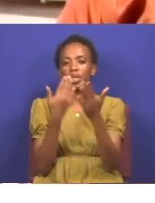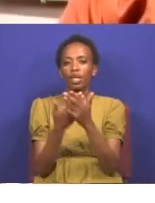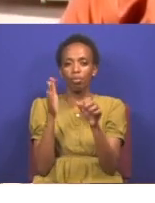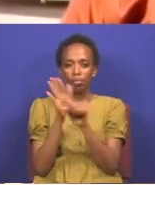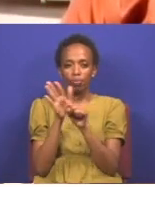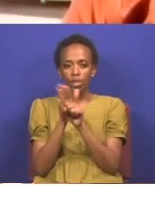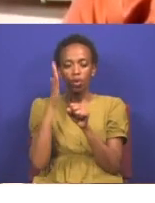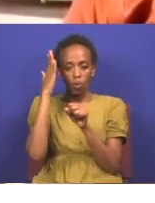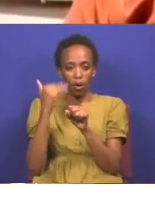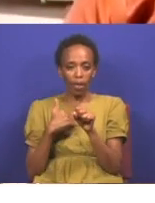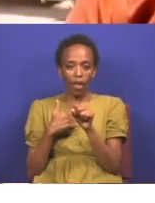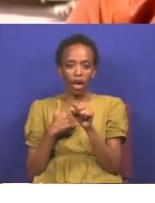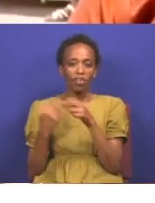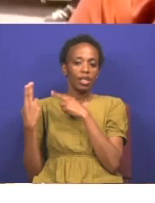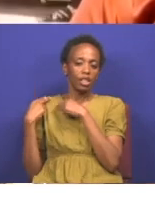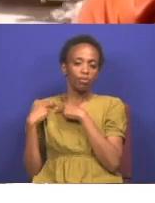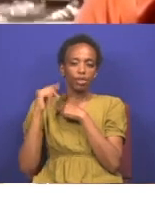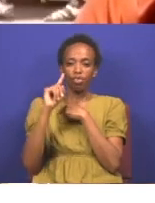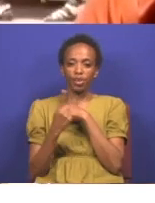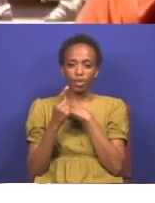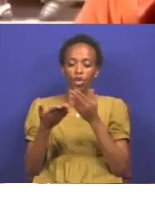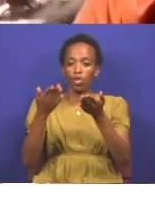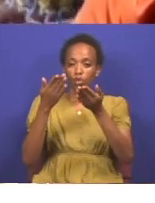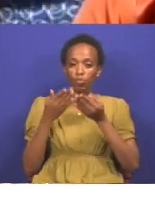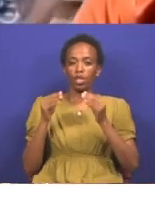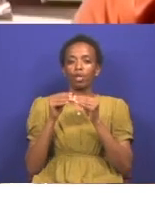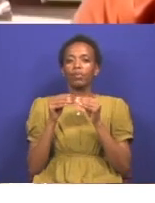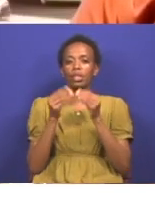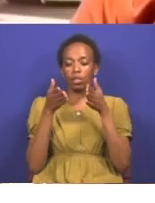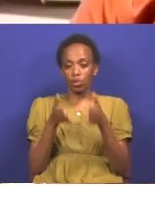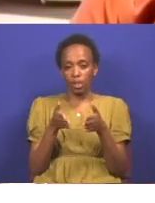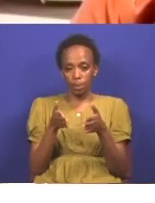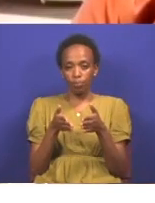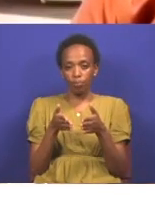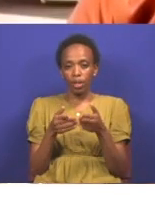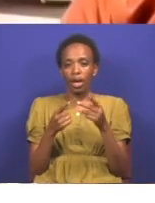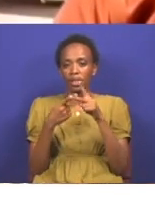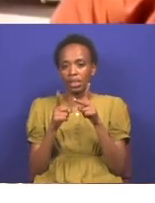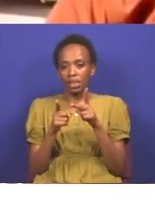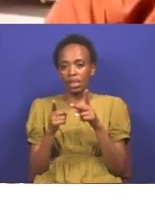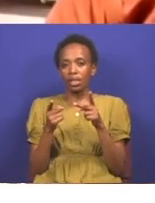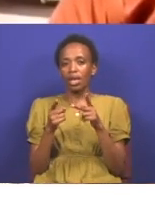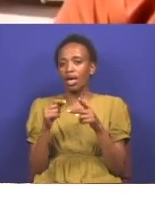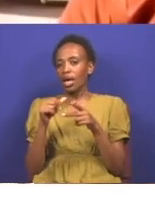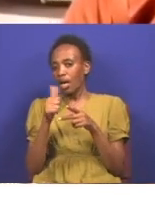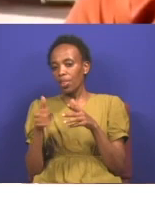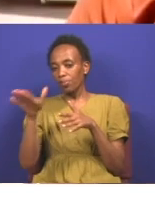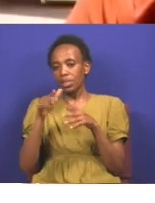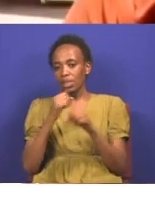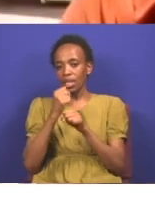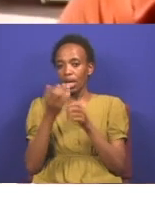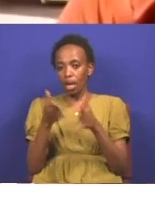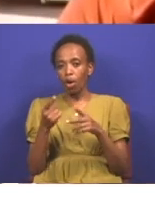kwa sababu wamechukua chukumu ya kwanza kutuletea hii mkutano ya KEWOPA. Haijaanzishwa mahali pengine kwa hii mwaka, lakini